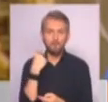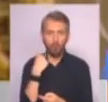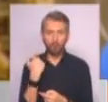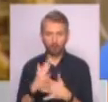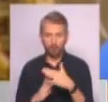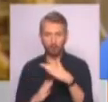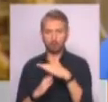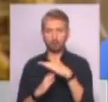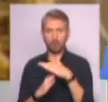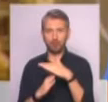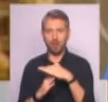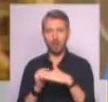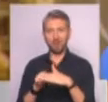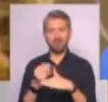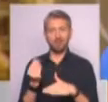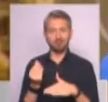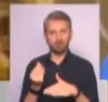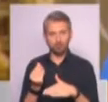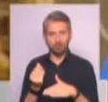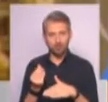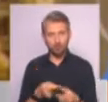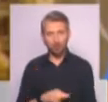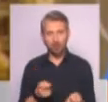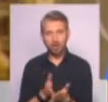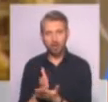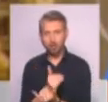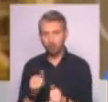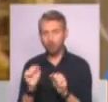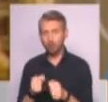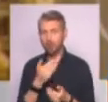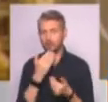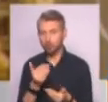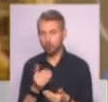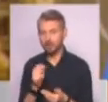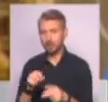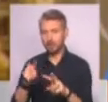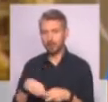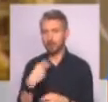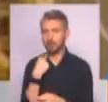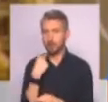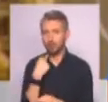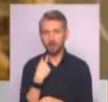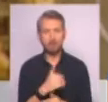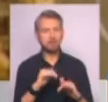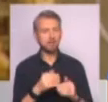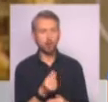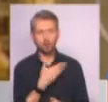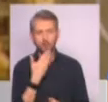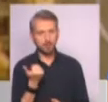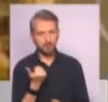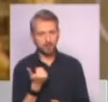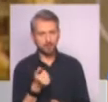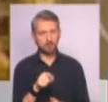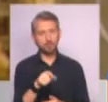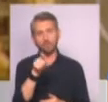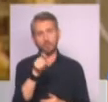суми, саме з цієї суми постачальник послуг може вже звернутися за стягненням заборгованості? Мінімальної суми немає. Тобто